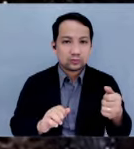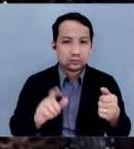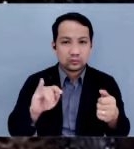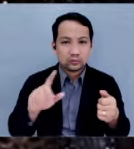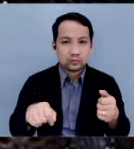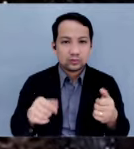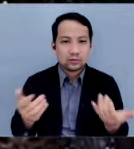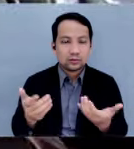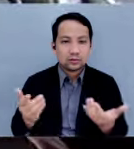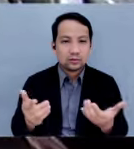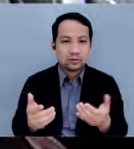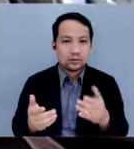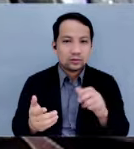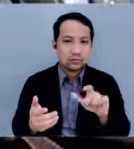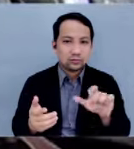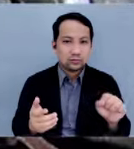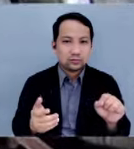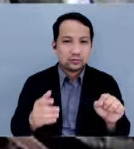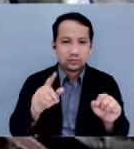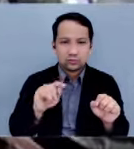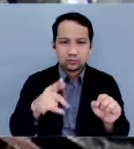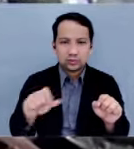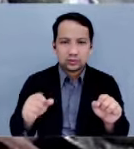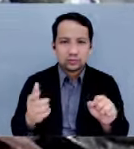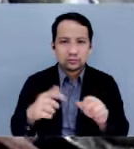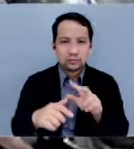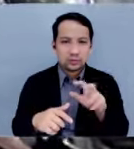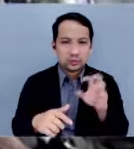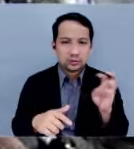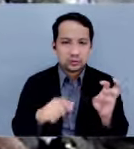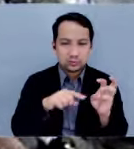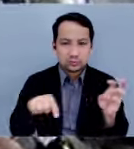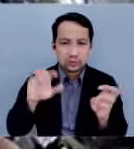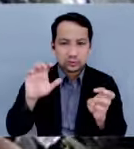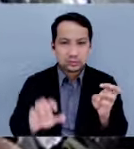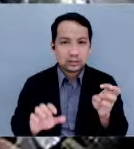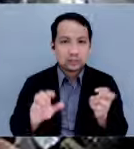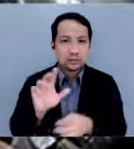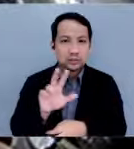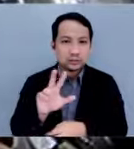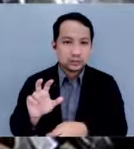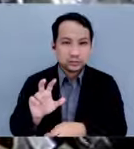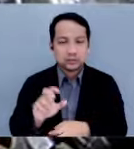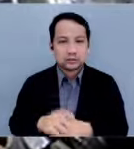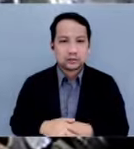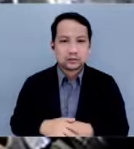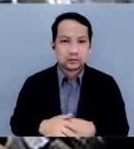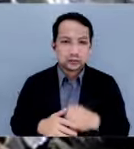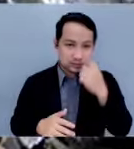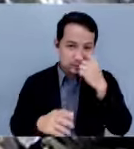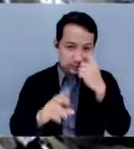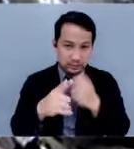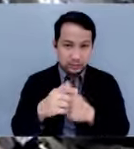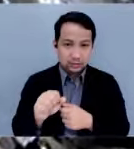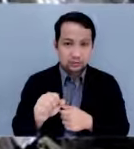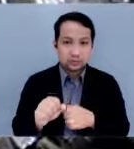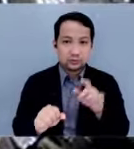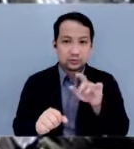Samantalang ang alumahan at tulingan naman mula 360 pesos, ngayon ay nasa 300 pesos na lang. Ang dalagang bukid naman,